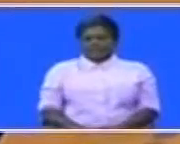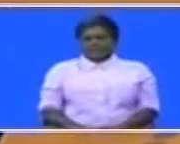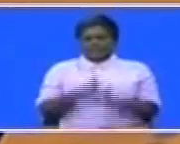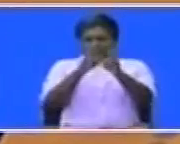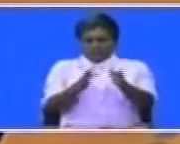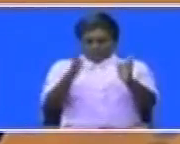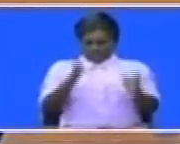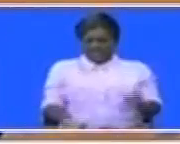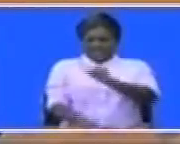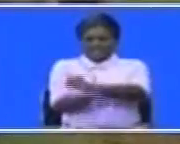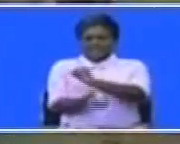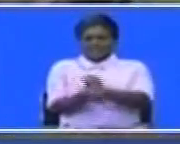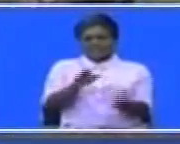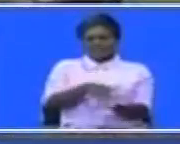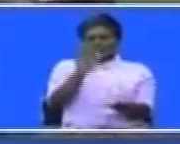kamili.